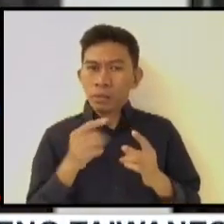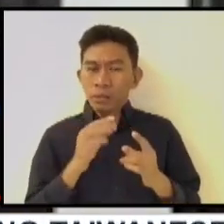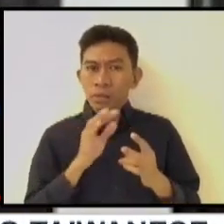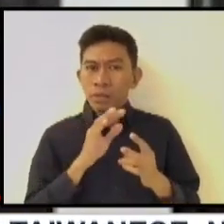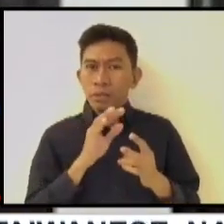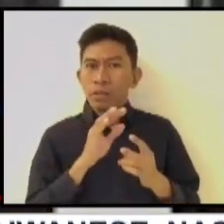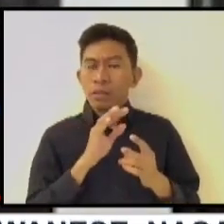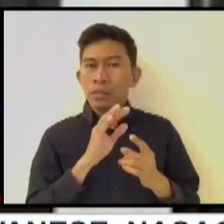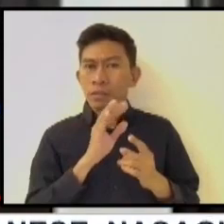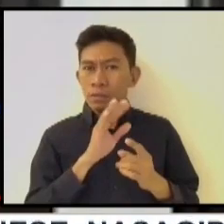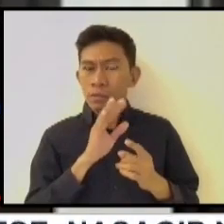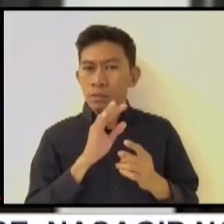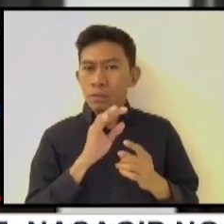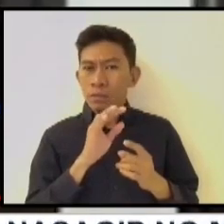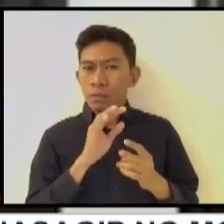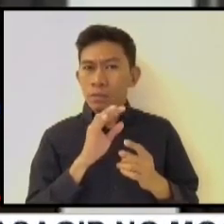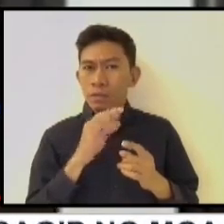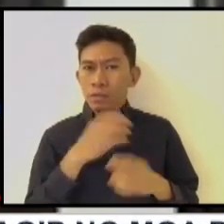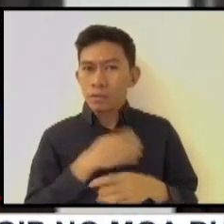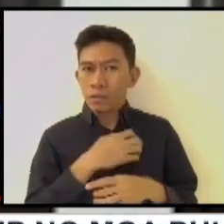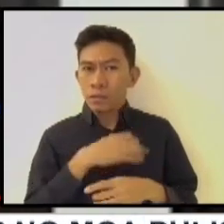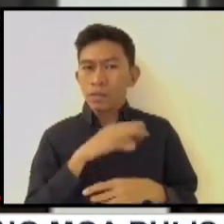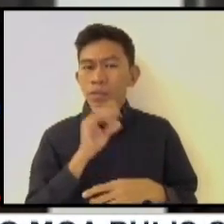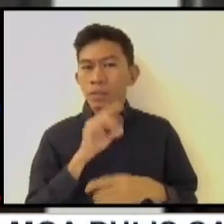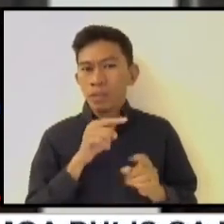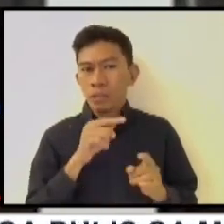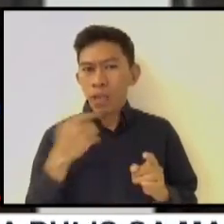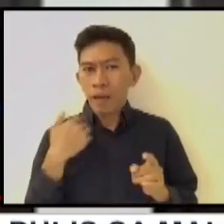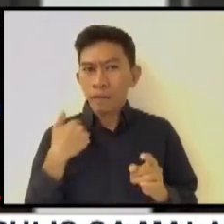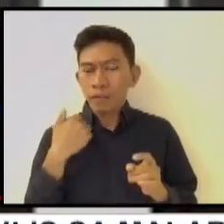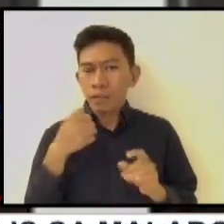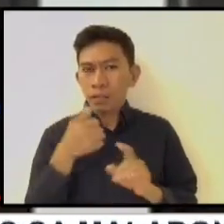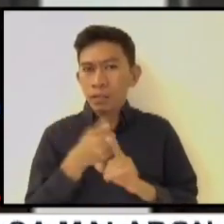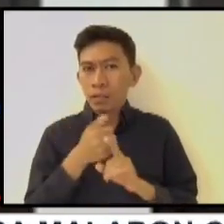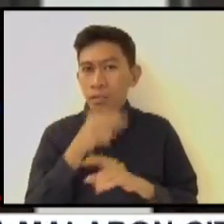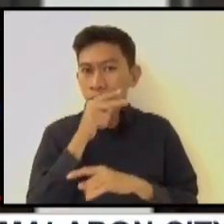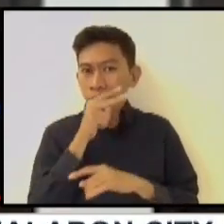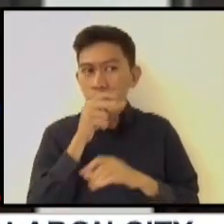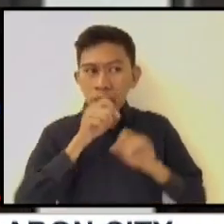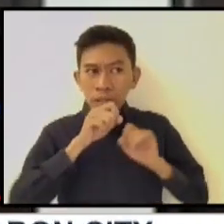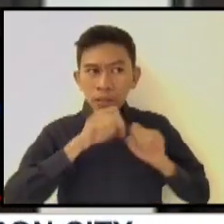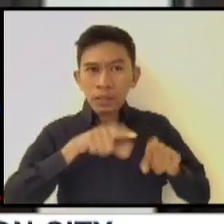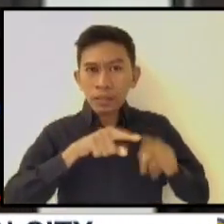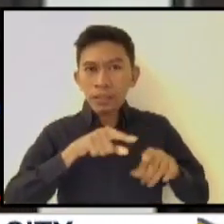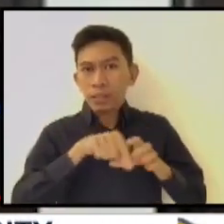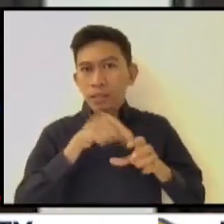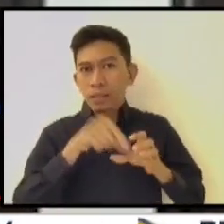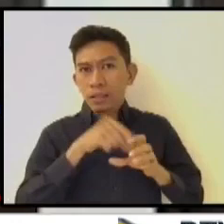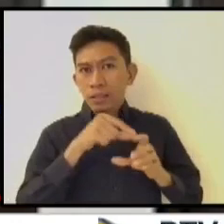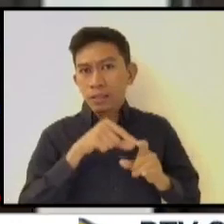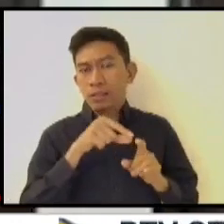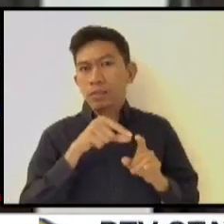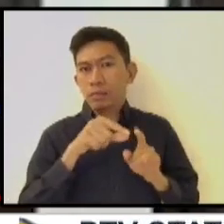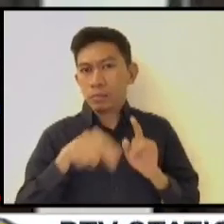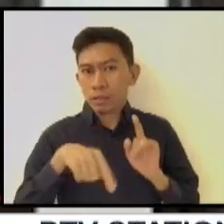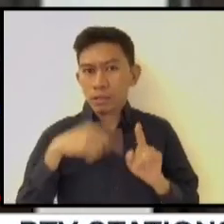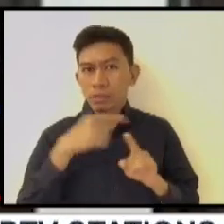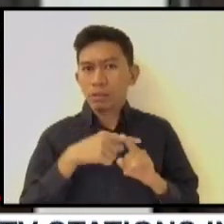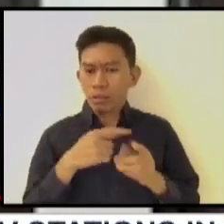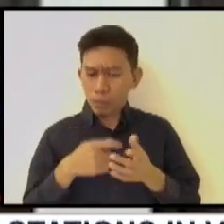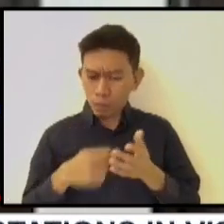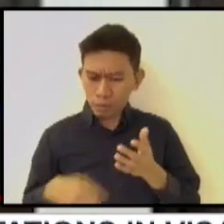na merong inilalakong mga groceries at may mga kasama pang mga tools pa ng